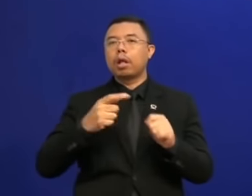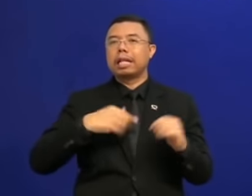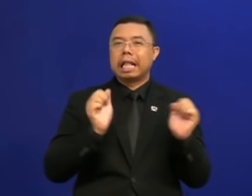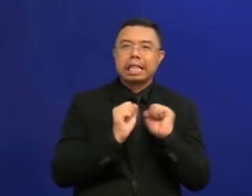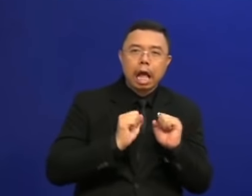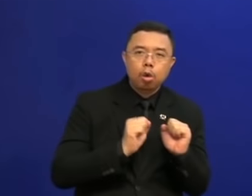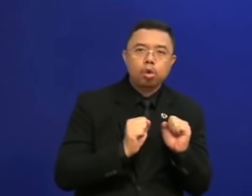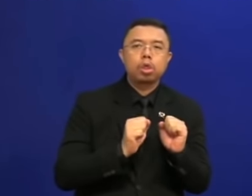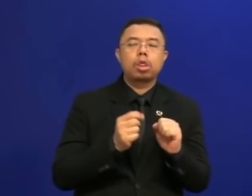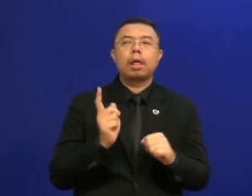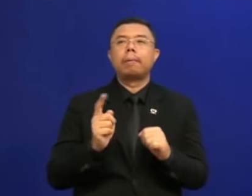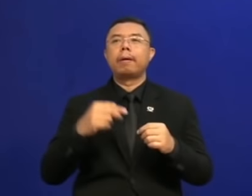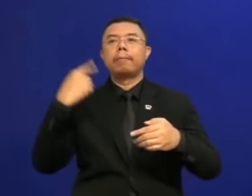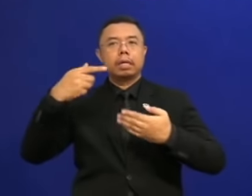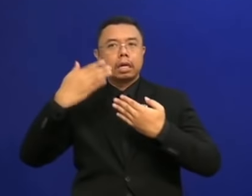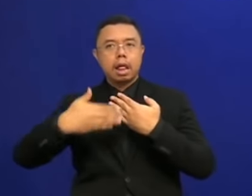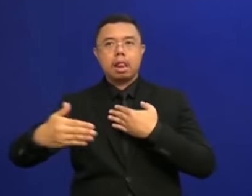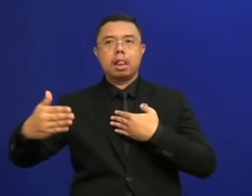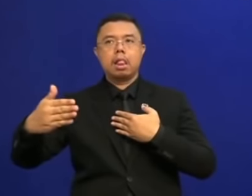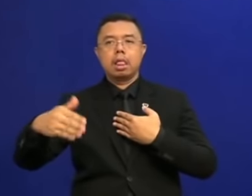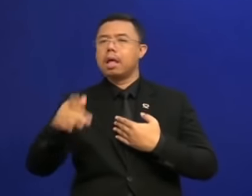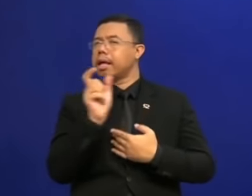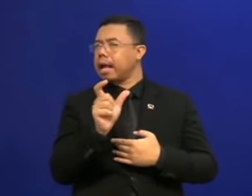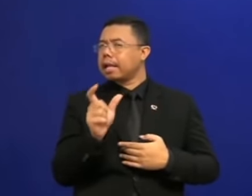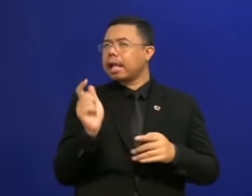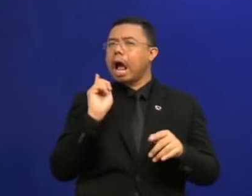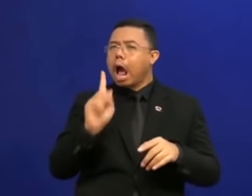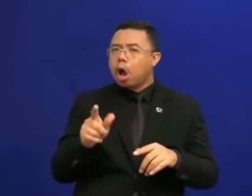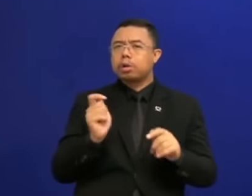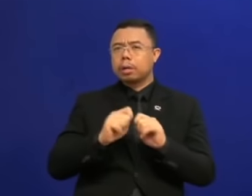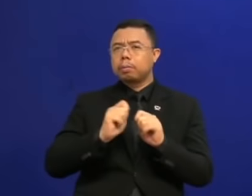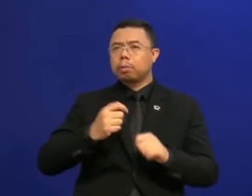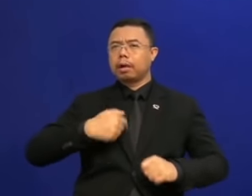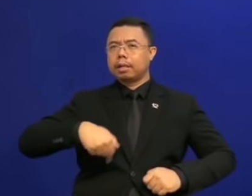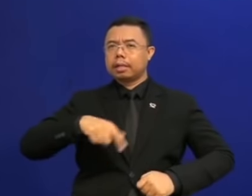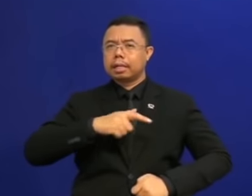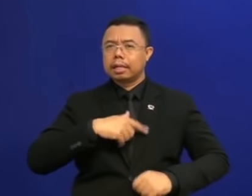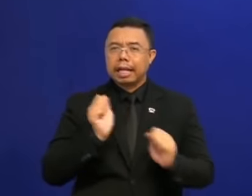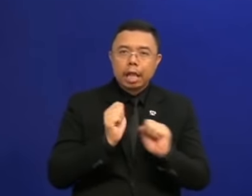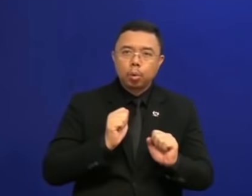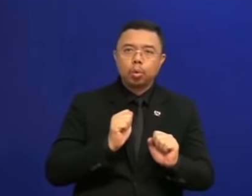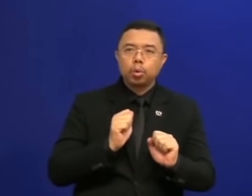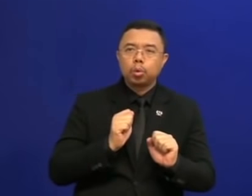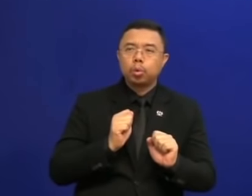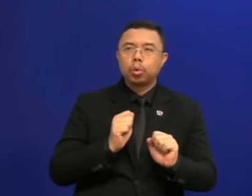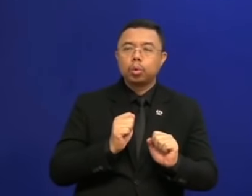saudara, kekekalan ini. Kata yang mestinya mengerikan,